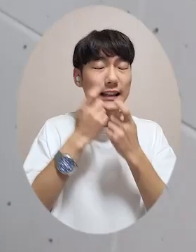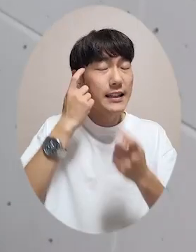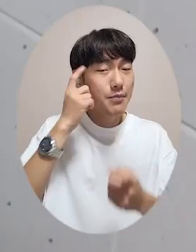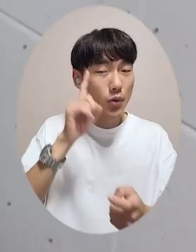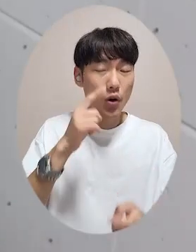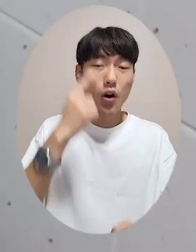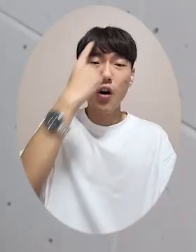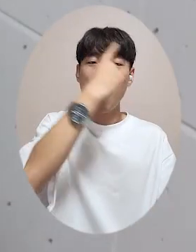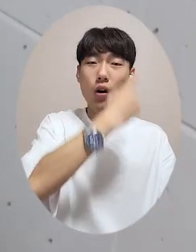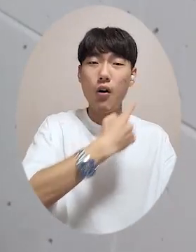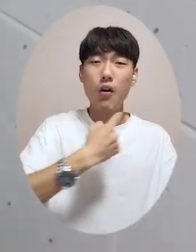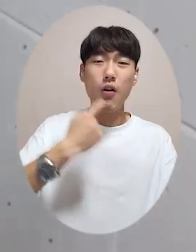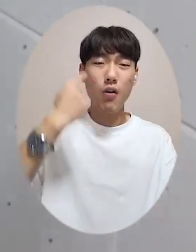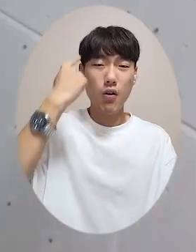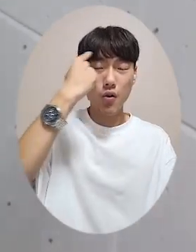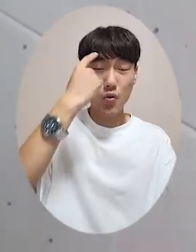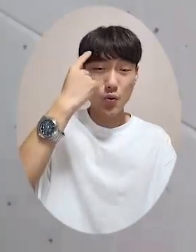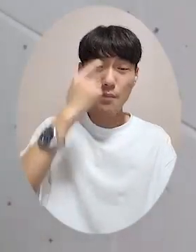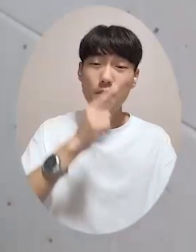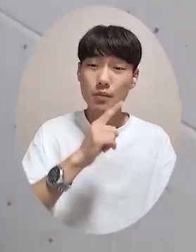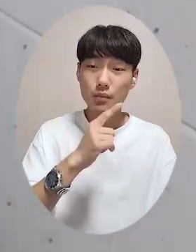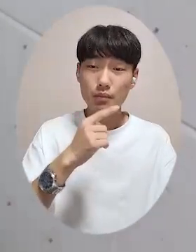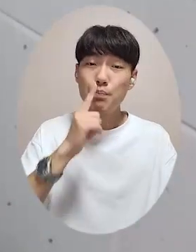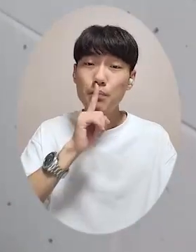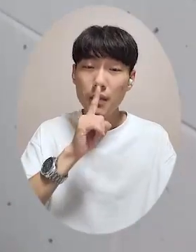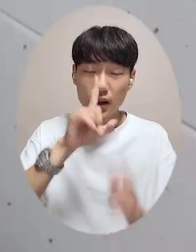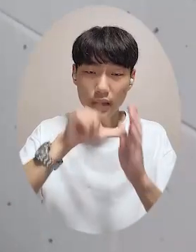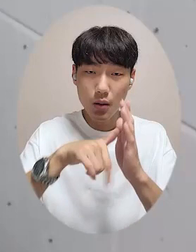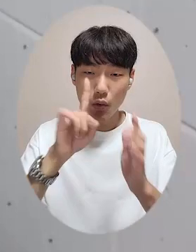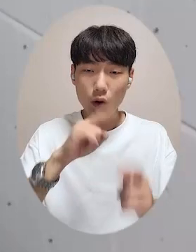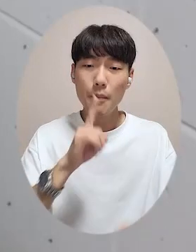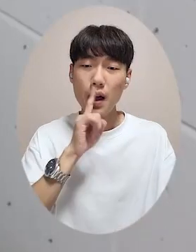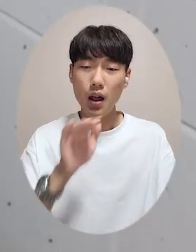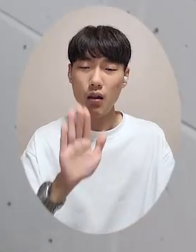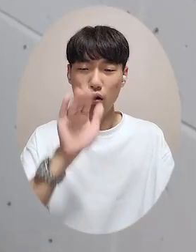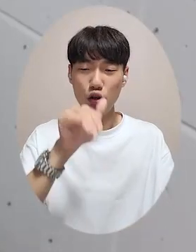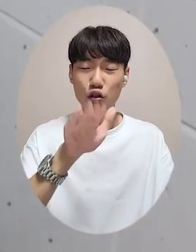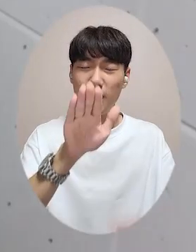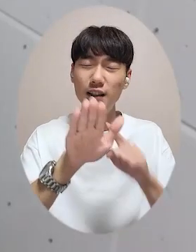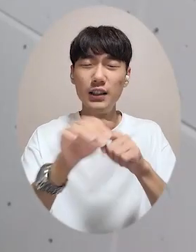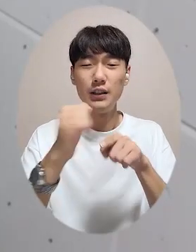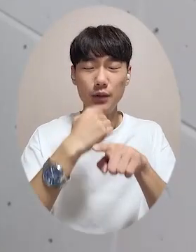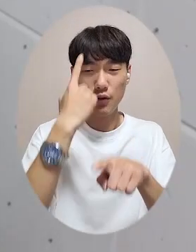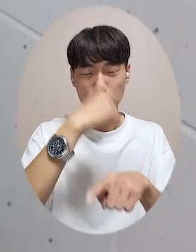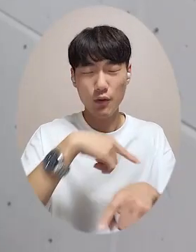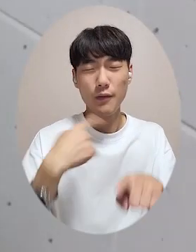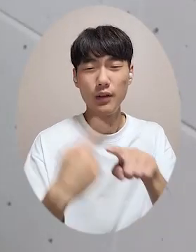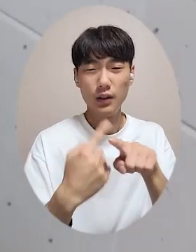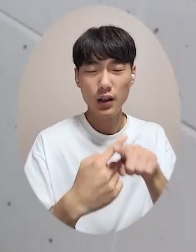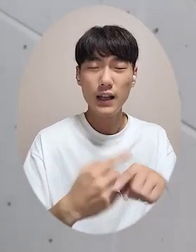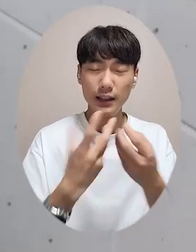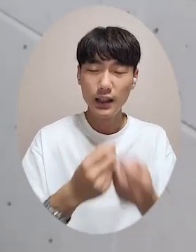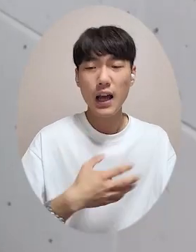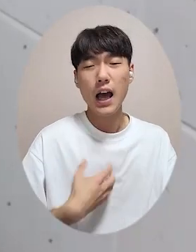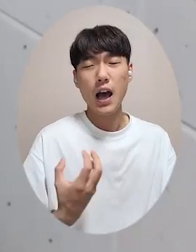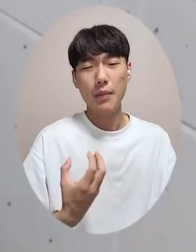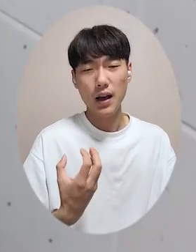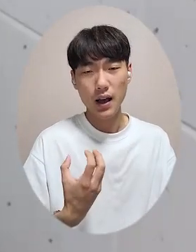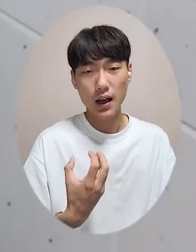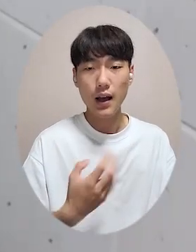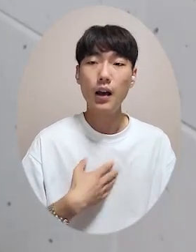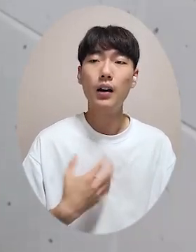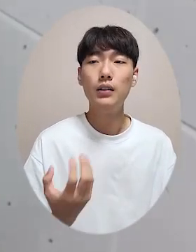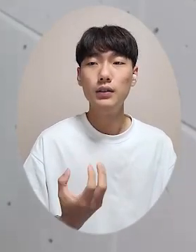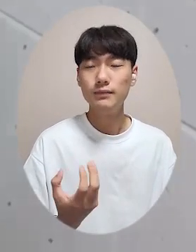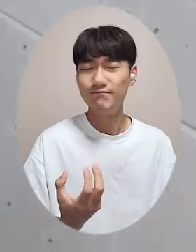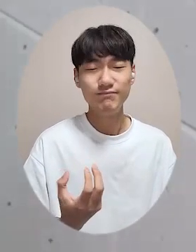말할 때 액센트다라고 제 개인적인 아. 생각이거든요. 그래서 뭐 네. 아프다면 나 어디 아파. 나 머리